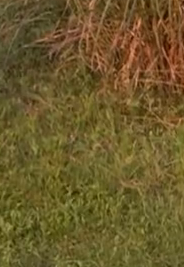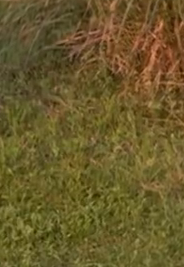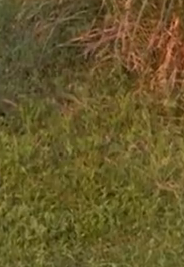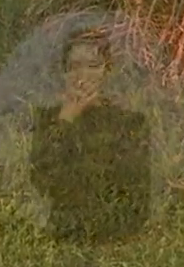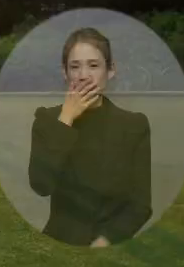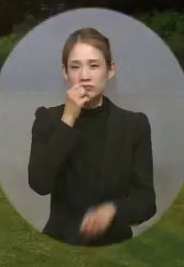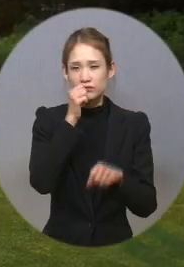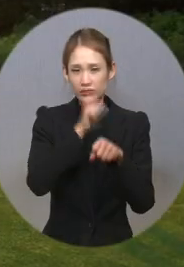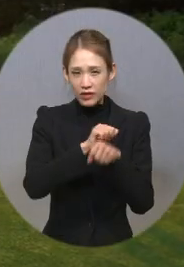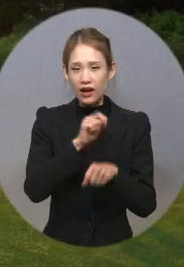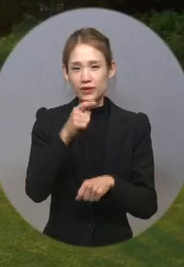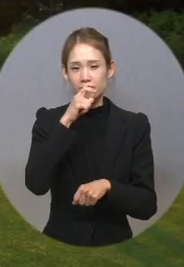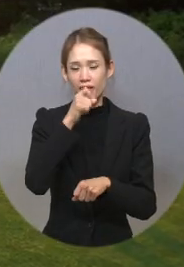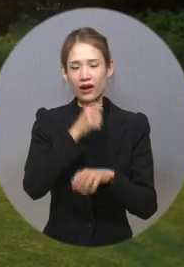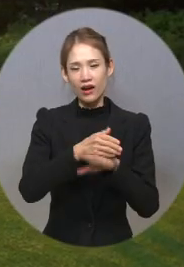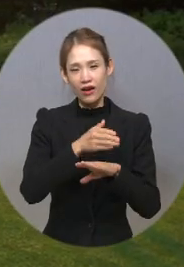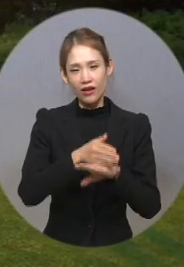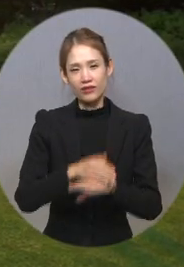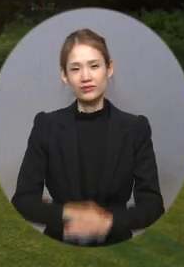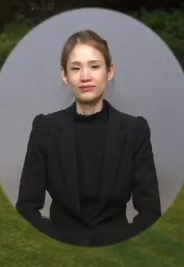잘 쳤어. 감사합니다.